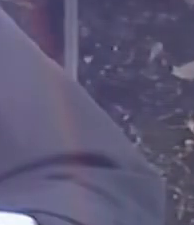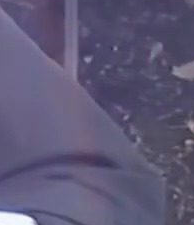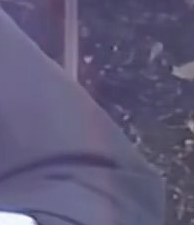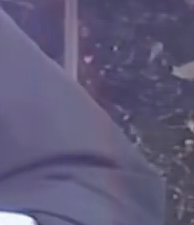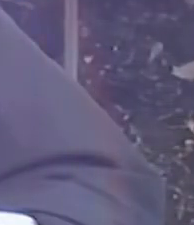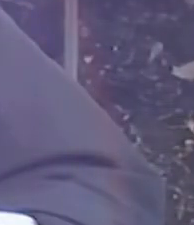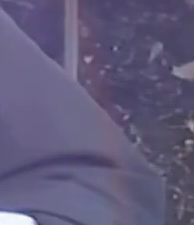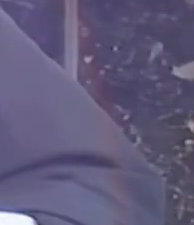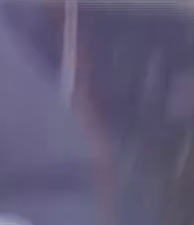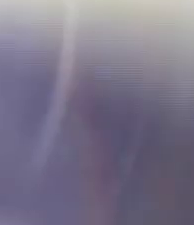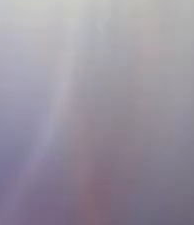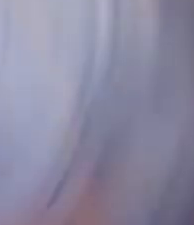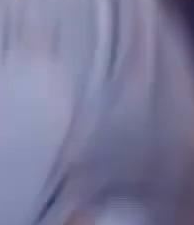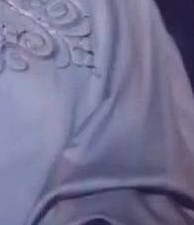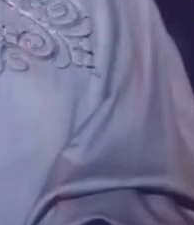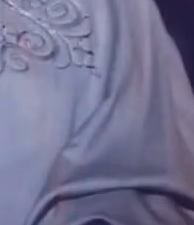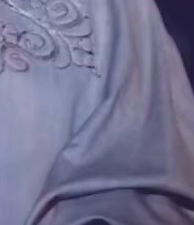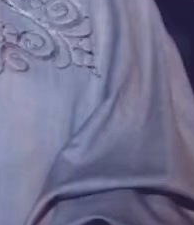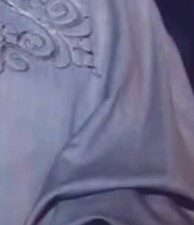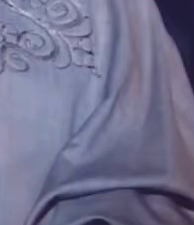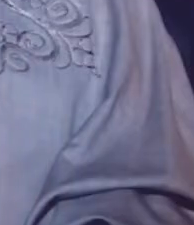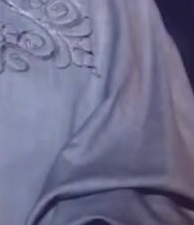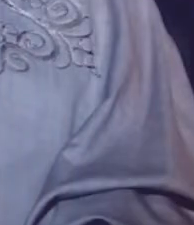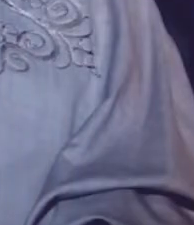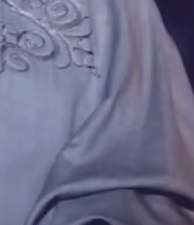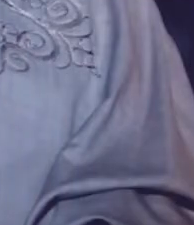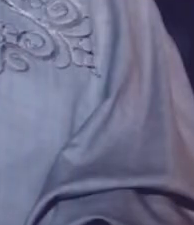بنور الهداية